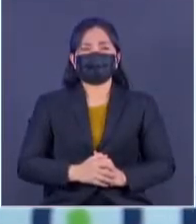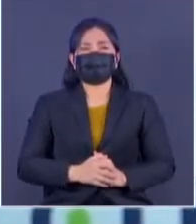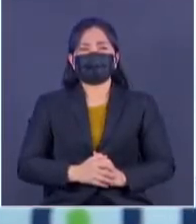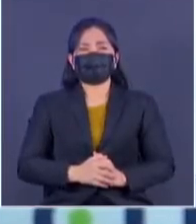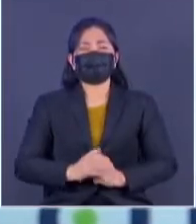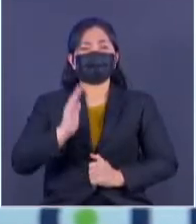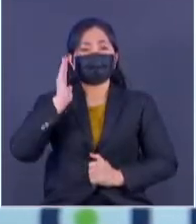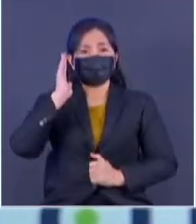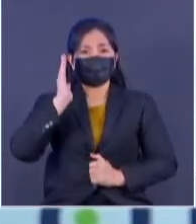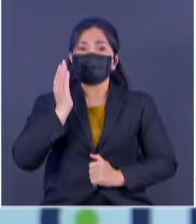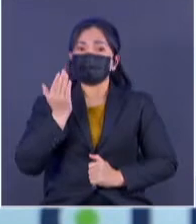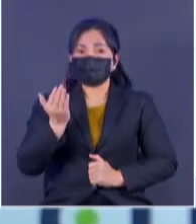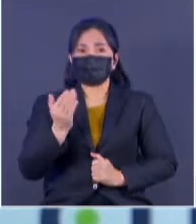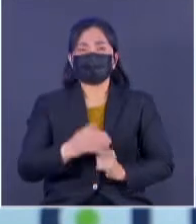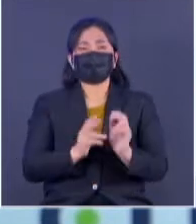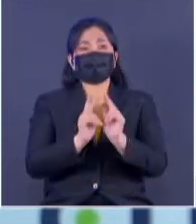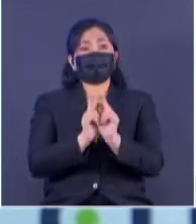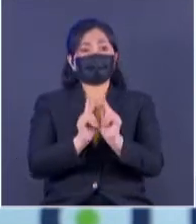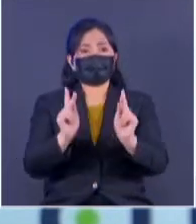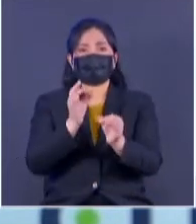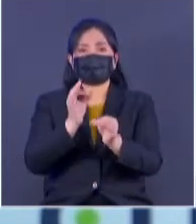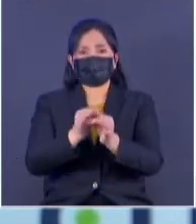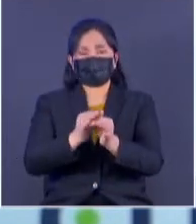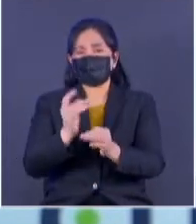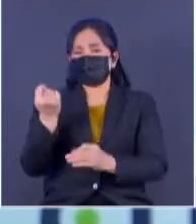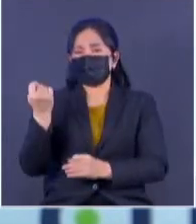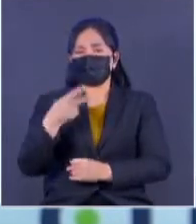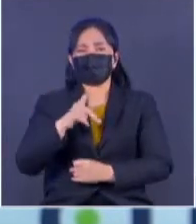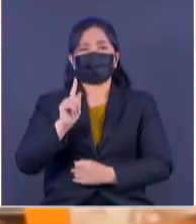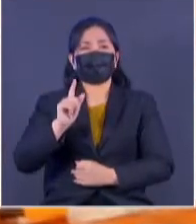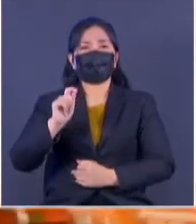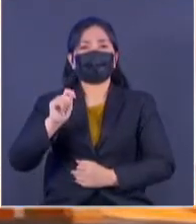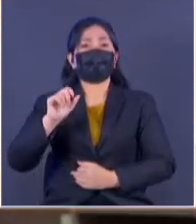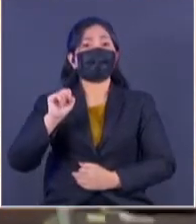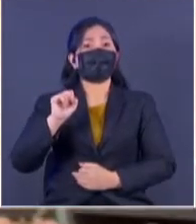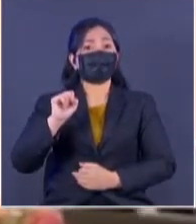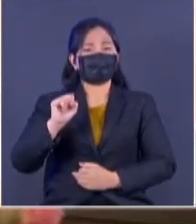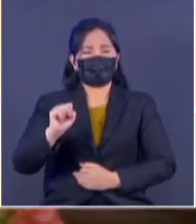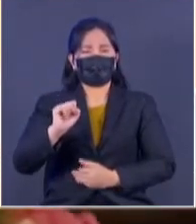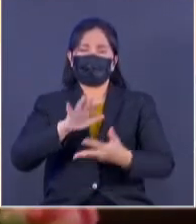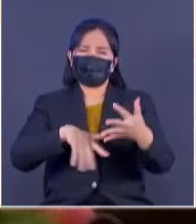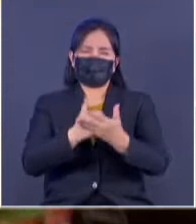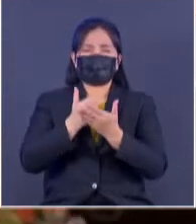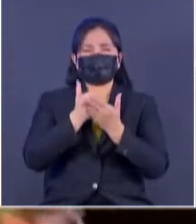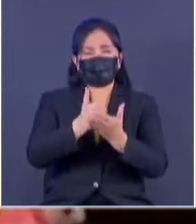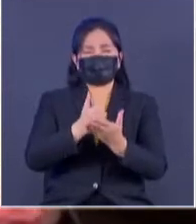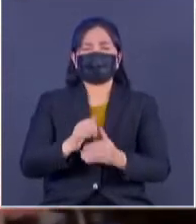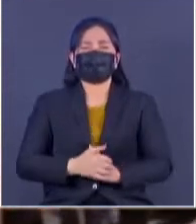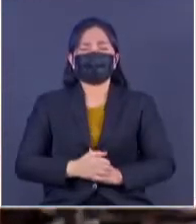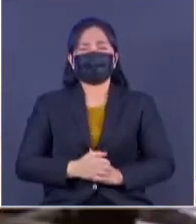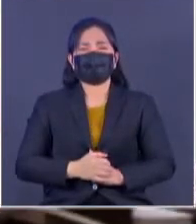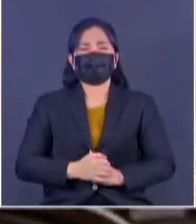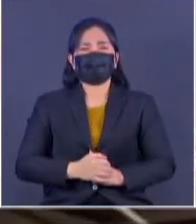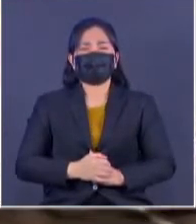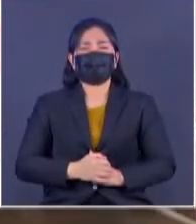นายชัดชัยศิริไรครับกรรมการผู้จัดการธนาคารอาคารสงเคราะห์หรือว่าทอสได้เปิดเผยมาตรการช่วยเหลือนายจ้างและลูกจ้างในสถานประกอบการที่ต้